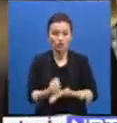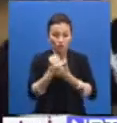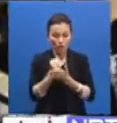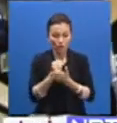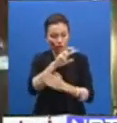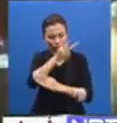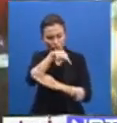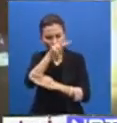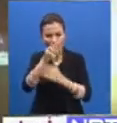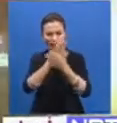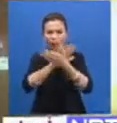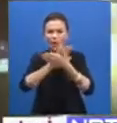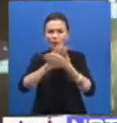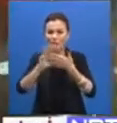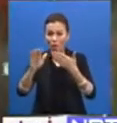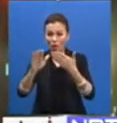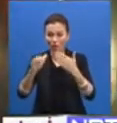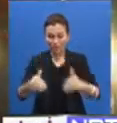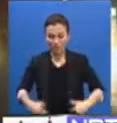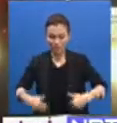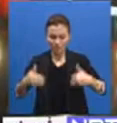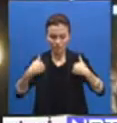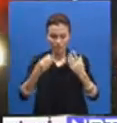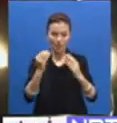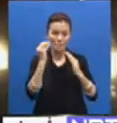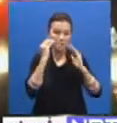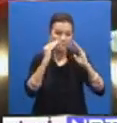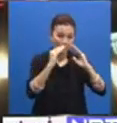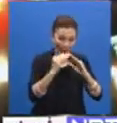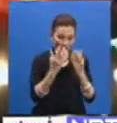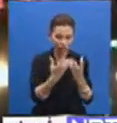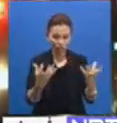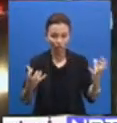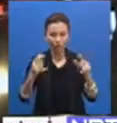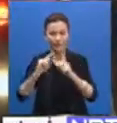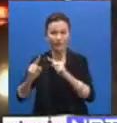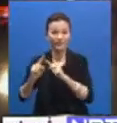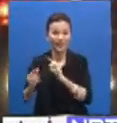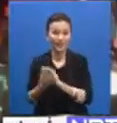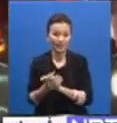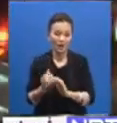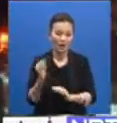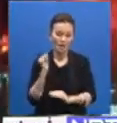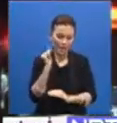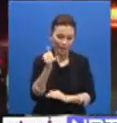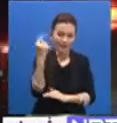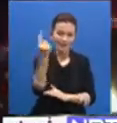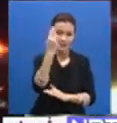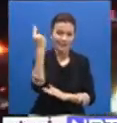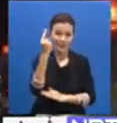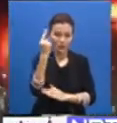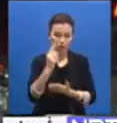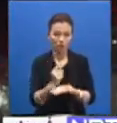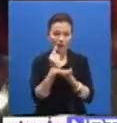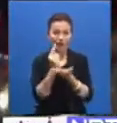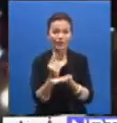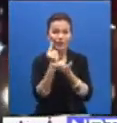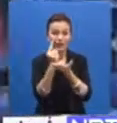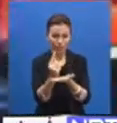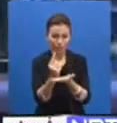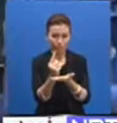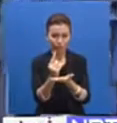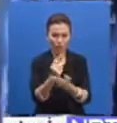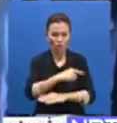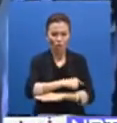เพื่อดูแลความปลอดภัยทั้งชีวิตและทรัพย์สินของประชาชนนักท่องเที่ยวที่เดินทางเที่ยวงานเทศกาลวันลอยกระทงและงาน part